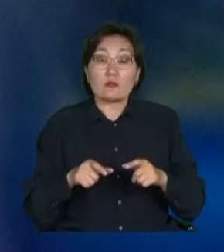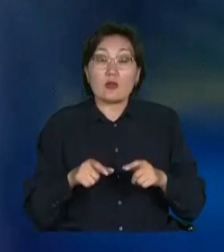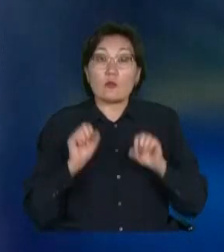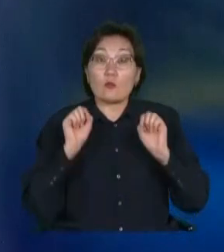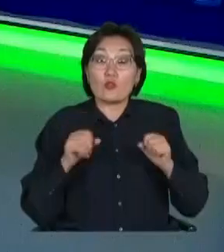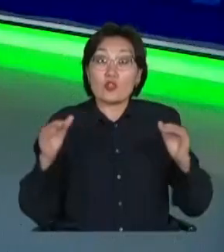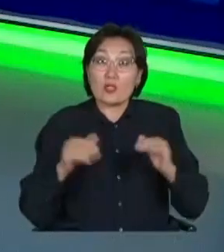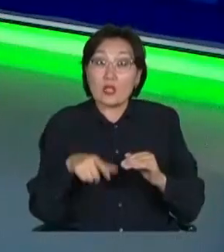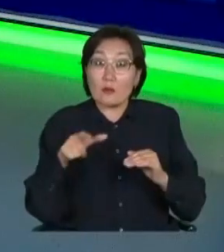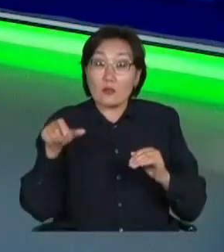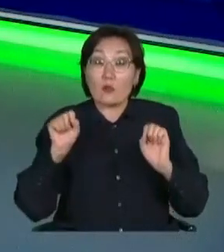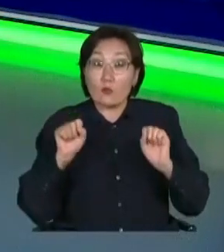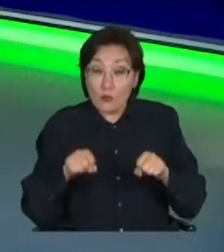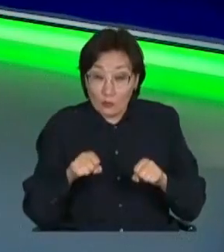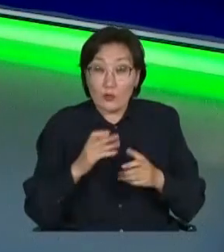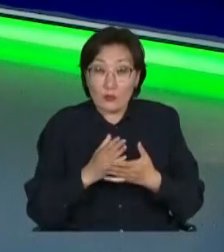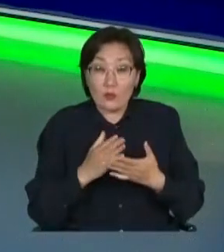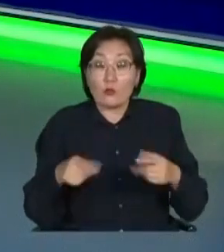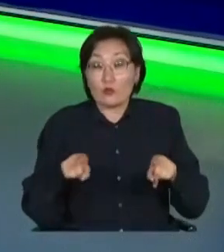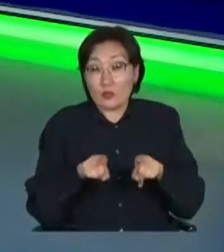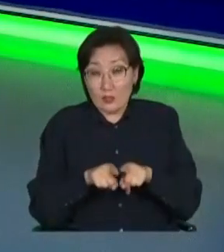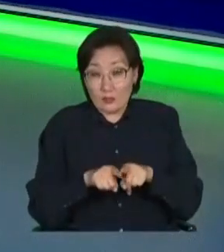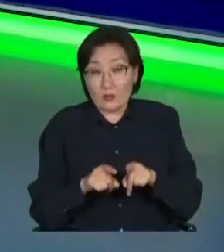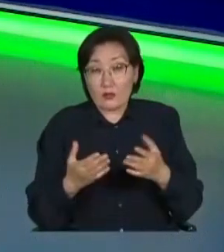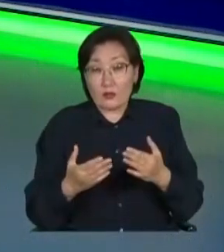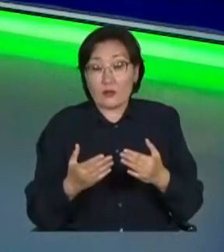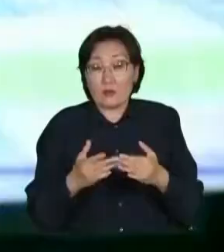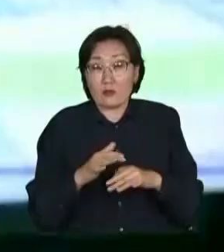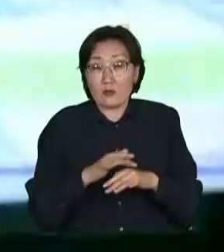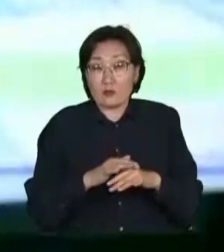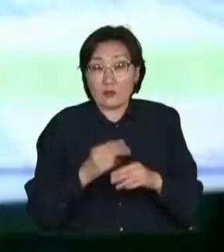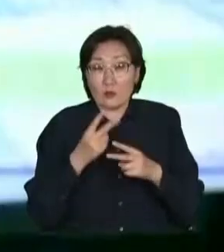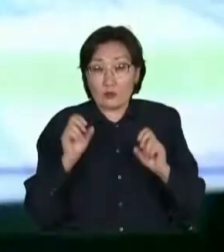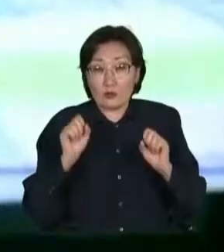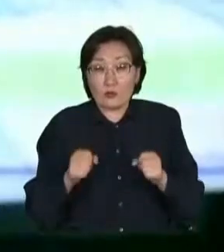мысалы болуы мүмкін, ондайлардың жаңа кешірімен қарауға болады. Сүбелі сұхбатыңызға рахмет.